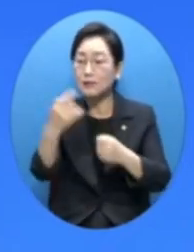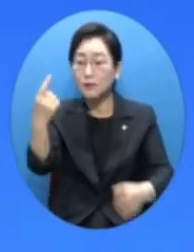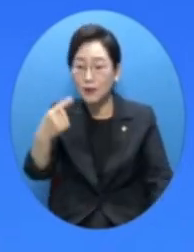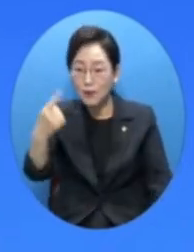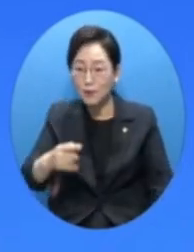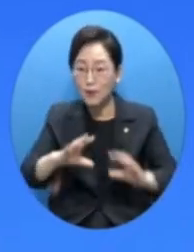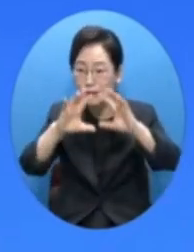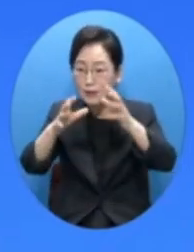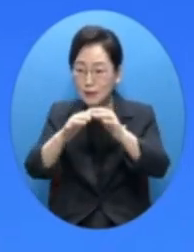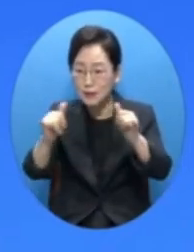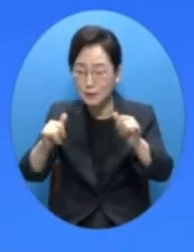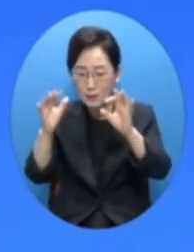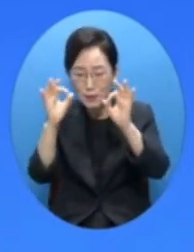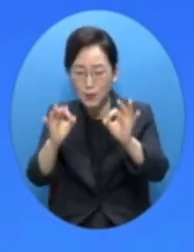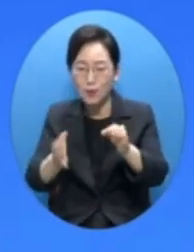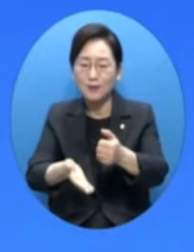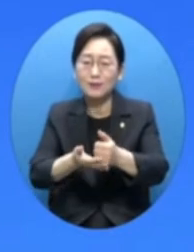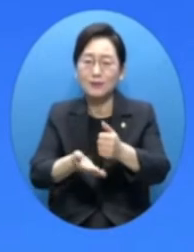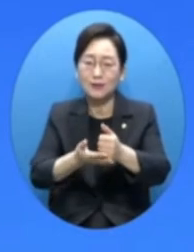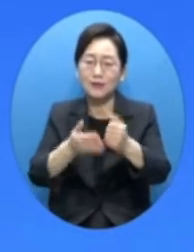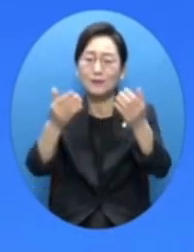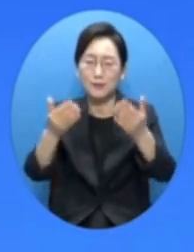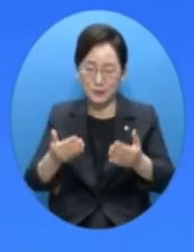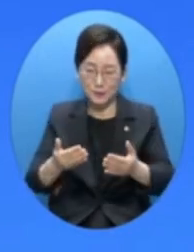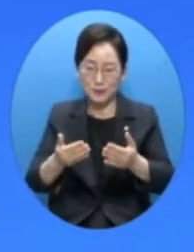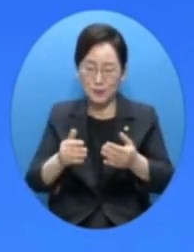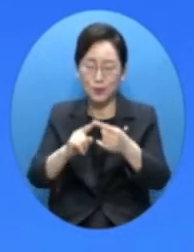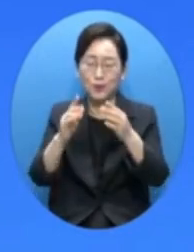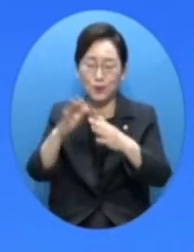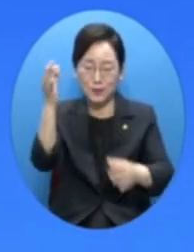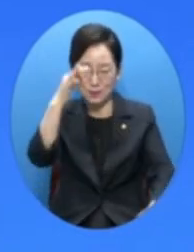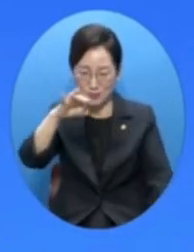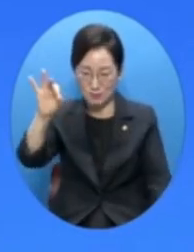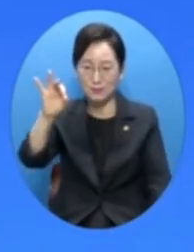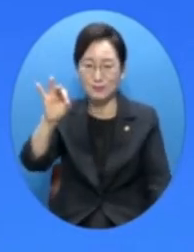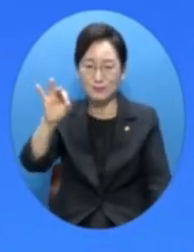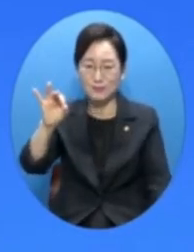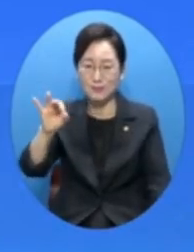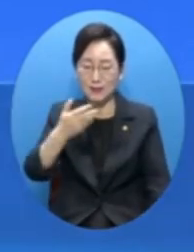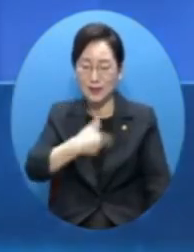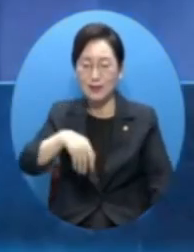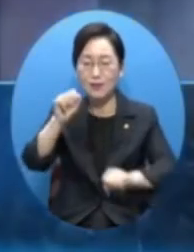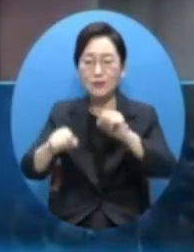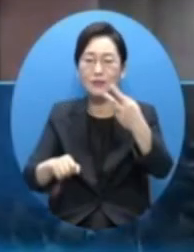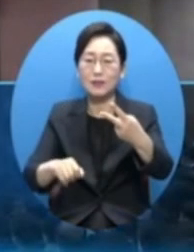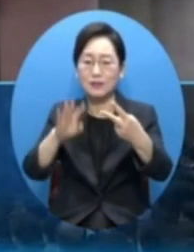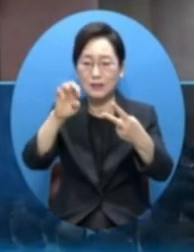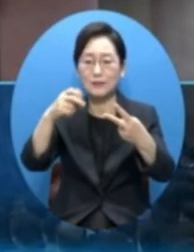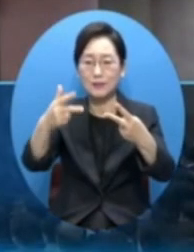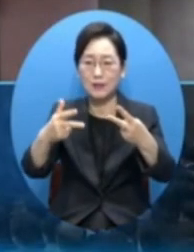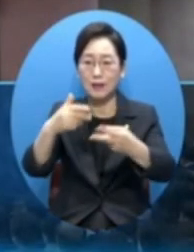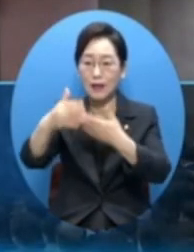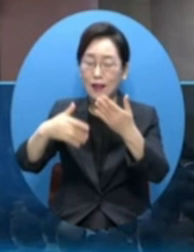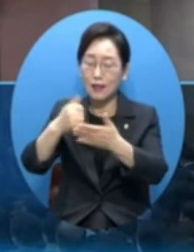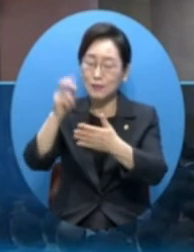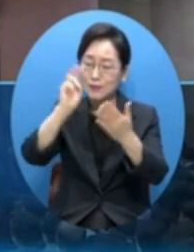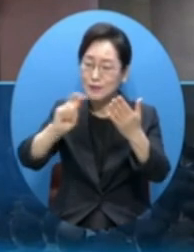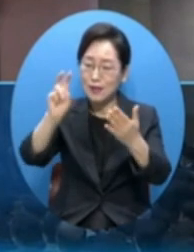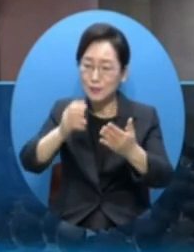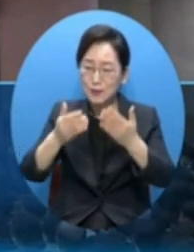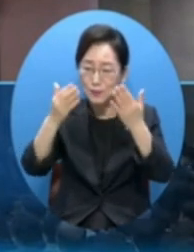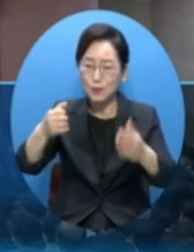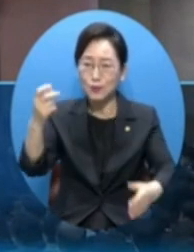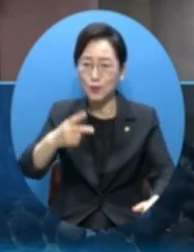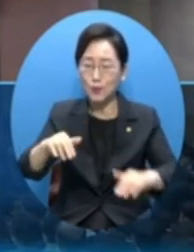세상 사람으로부터 칭찬받는 교회로 우리가 인정받게 될 것입니다. 사도행전 2장 40절을 말씀합니다. 하나님을 찬미하며 또